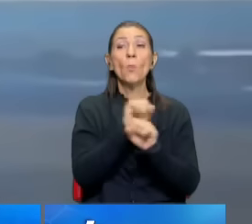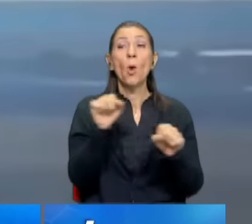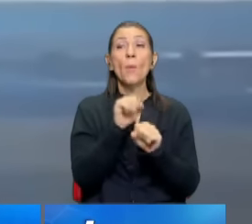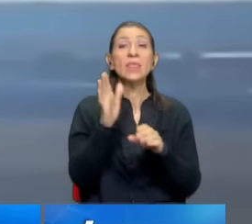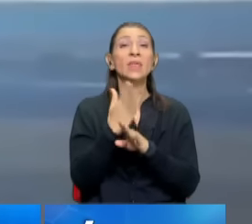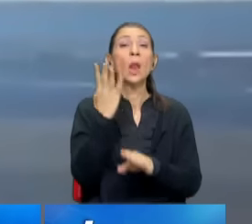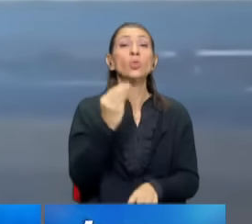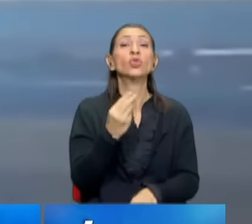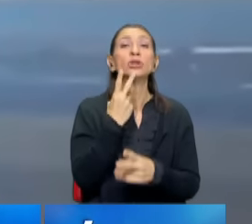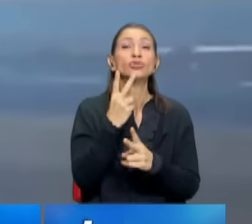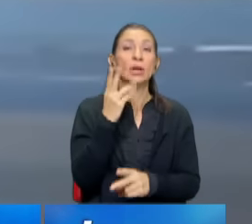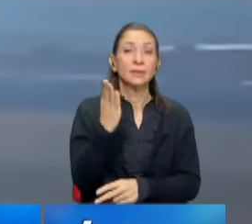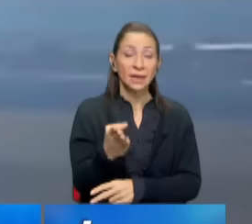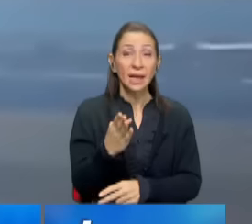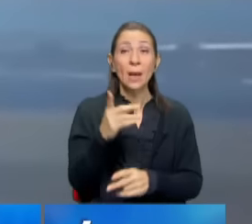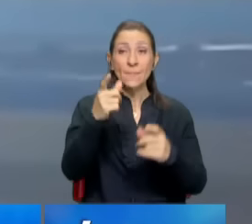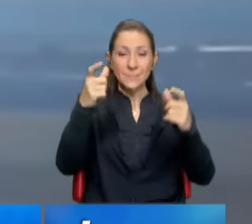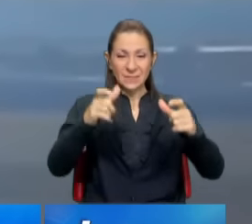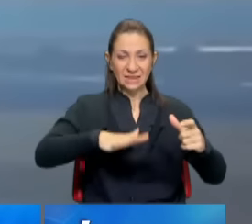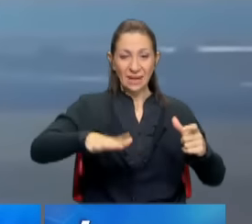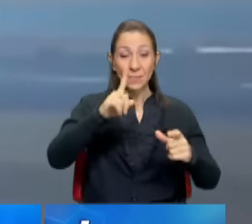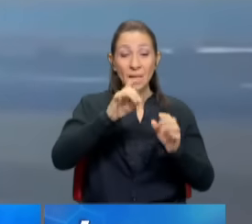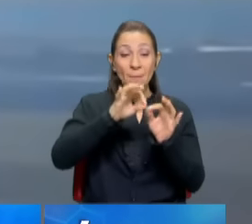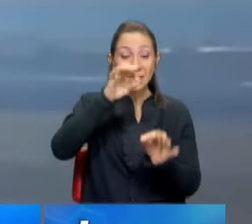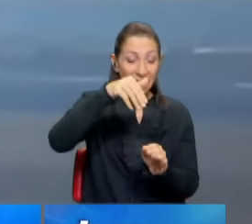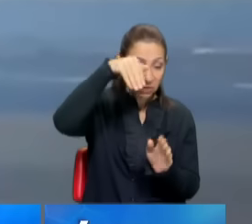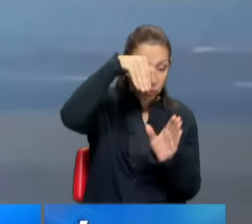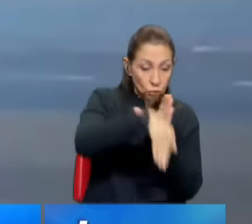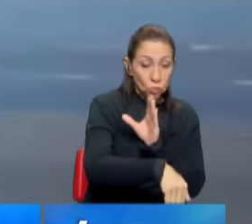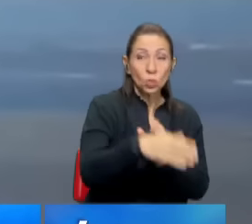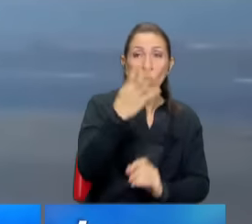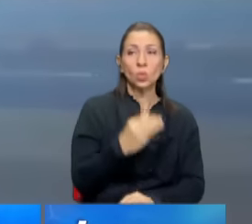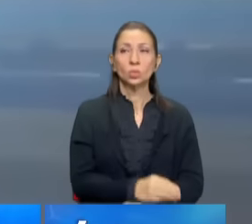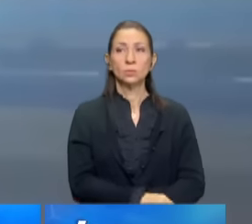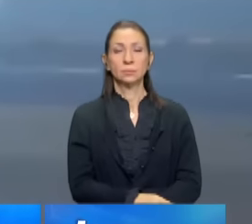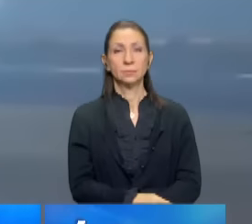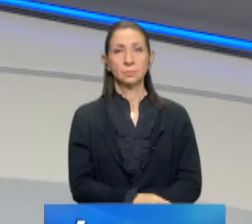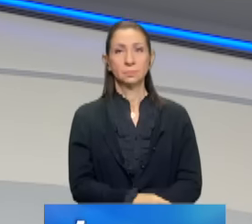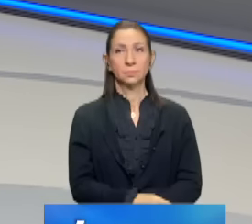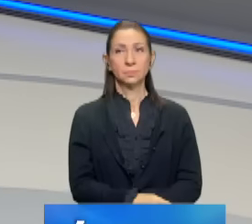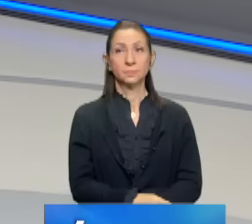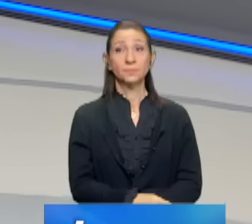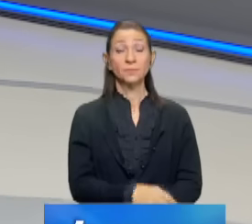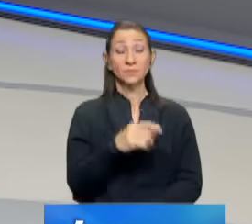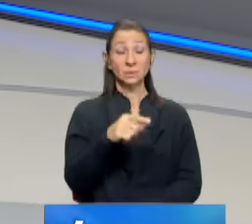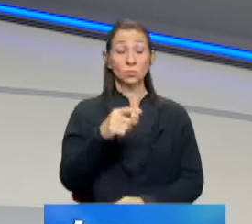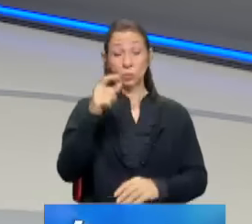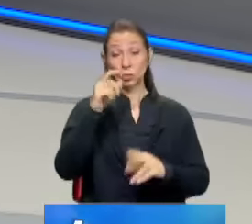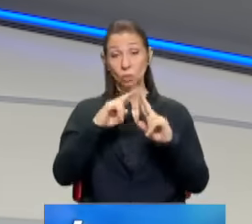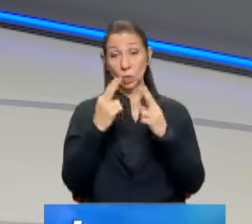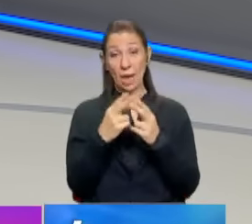bombanın sebep olduğu açıklandı. Piste 1 metre derinliğinde çukur oluştu. Şimdi global gelişmeleri verdik.